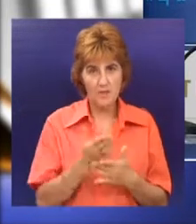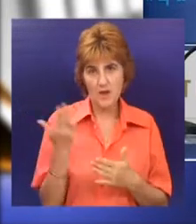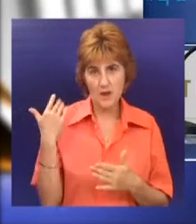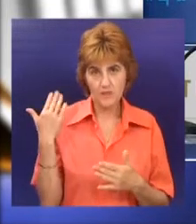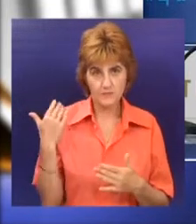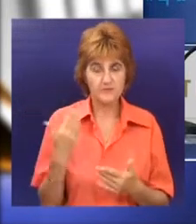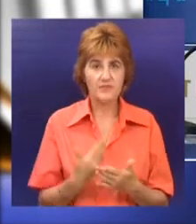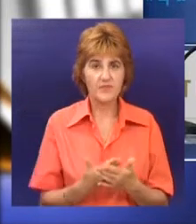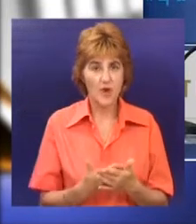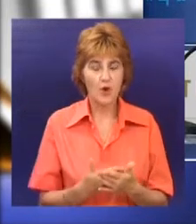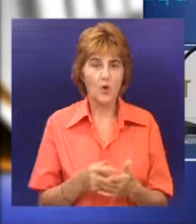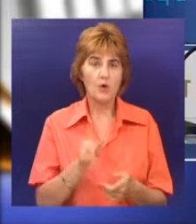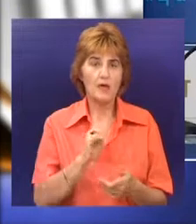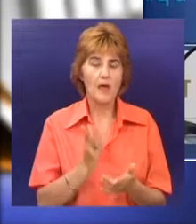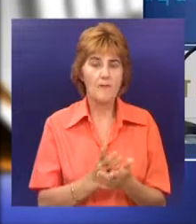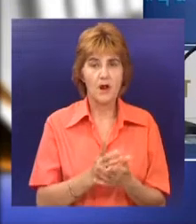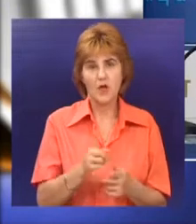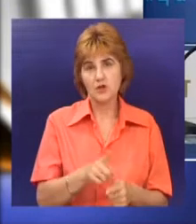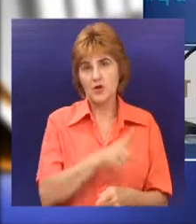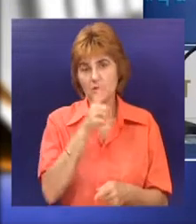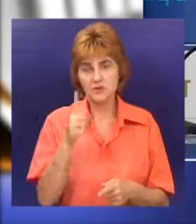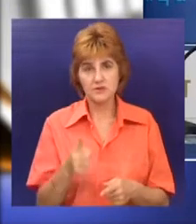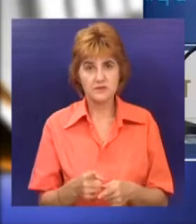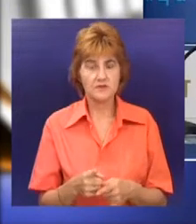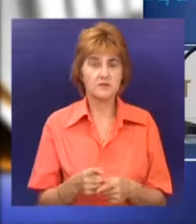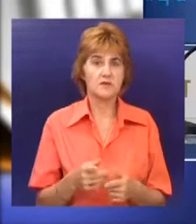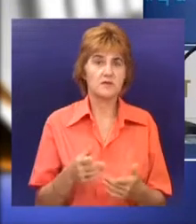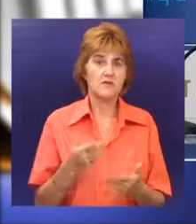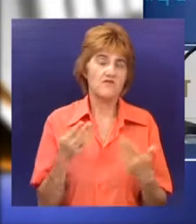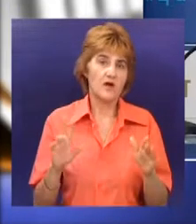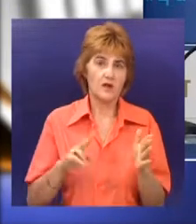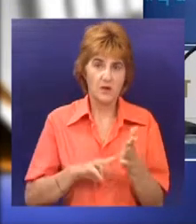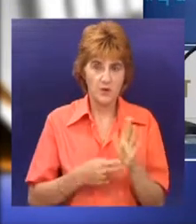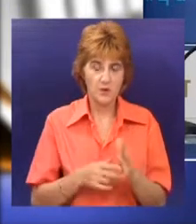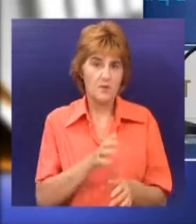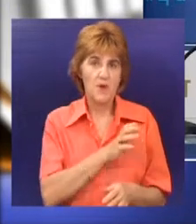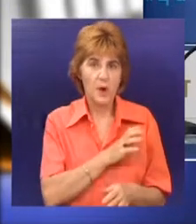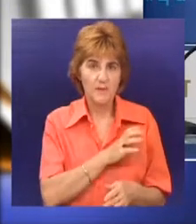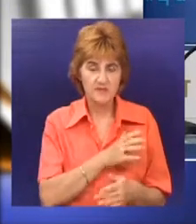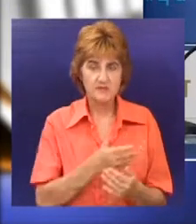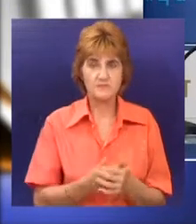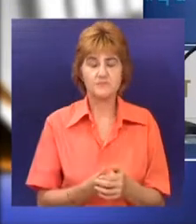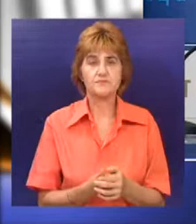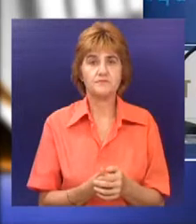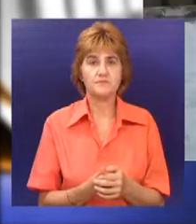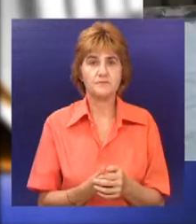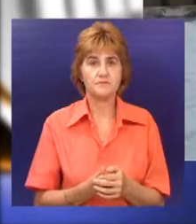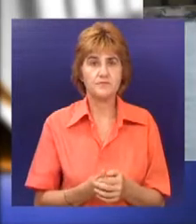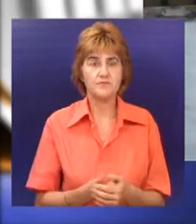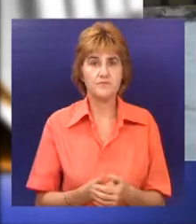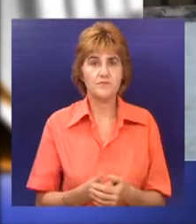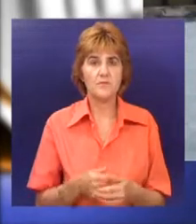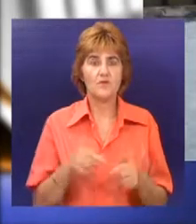za ovo doba godine, tako da do sada nije bilo nikakvih niti naznaka nekih opasnosti po jezero, po živi svet u